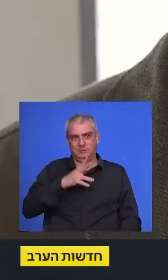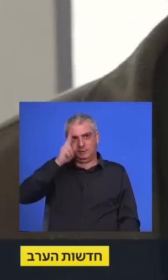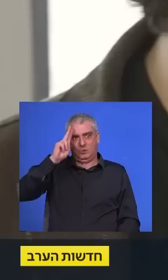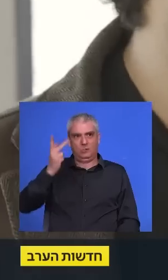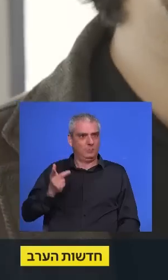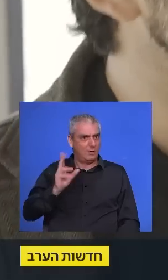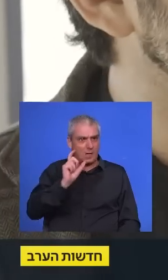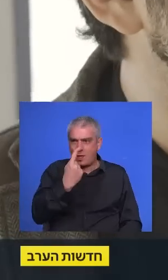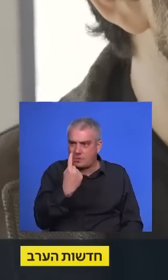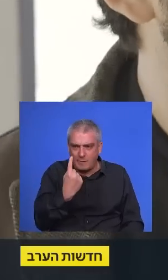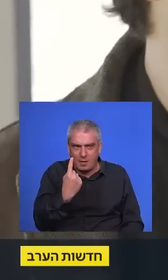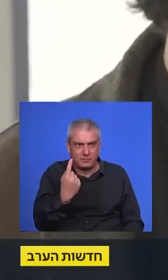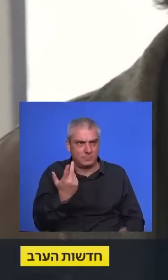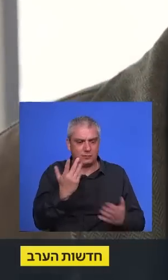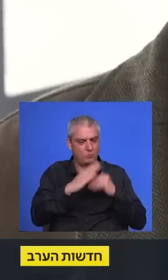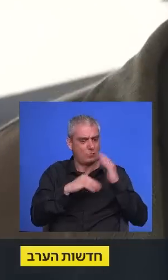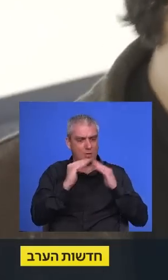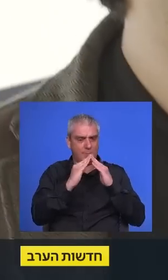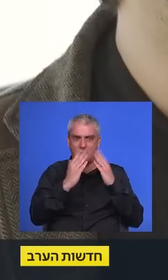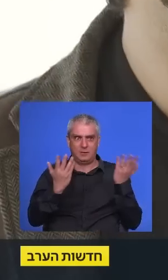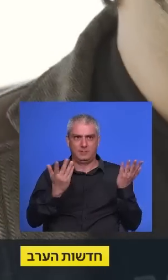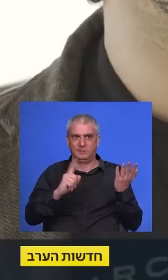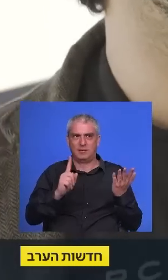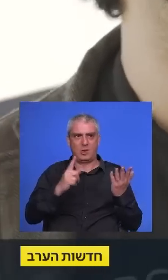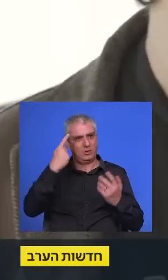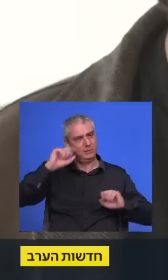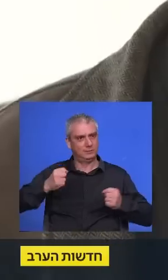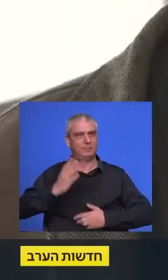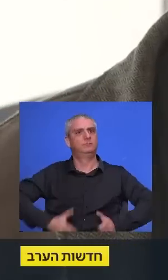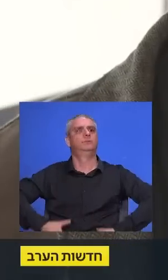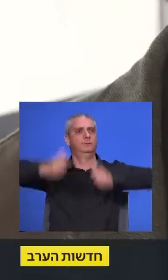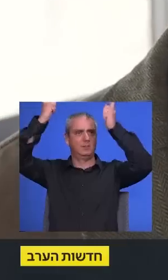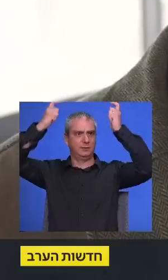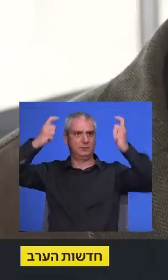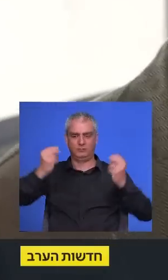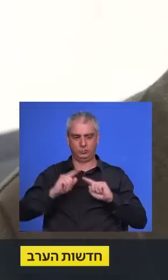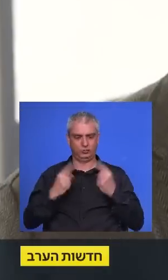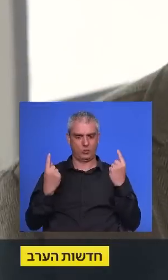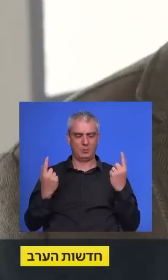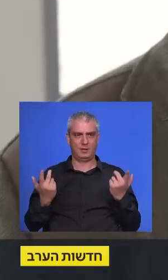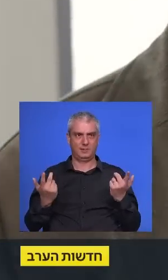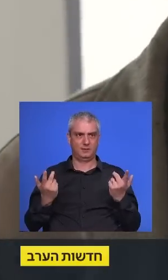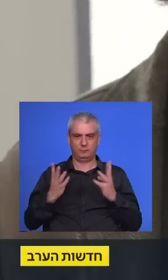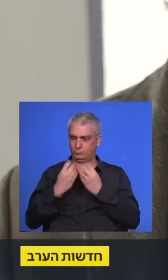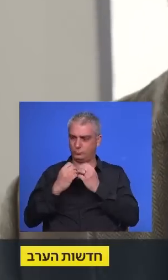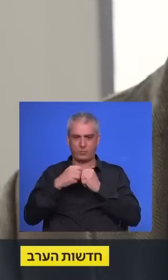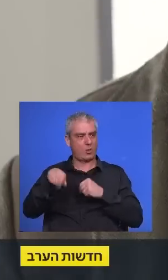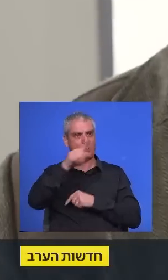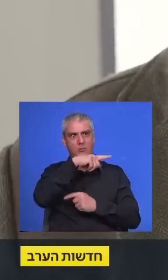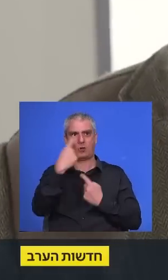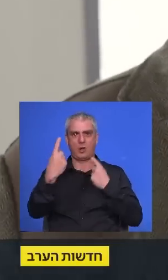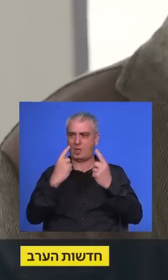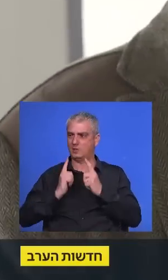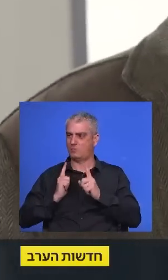פה, זה לא בן אדם אחד שבונה בית, זה לא יזם שצריך להרים בניין, זה משהו מאוד שונה, זה משפחות, מתייחסים לכל אחד באופן